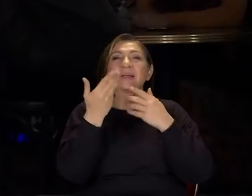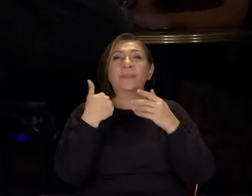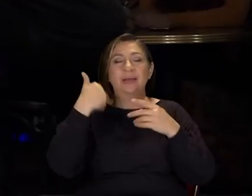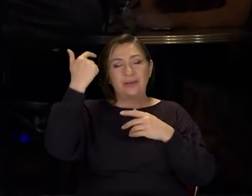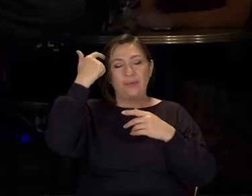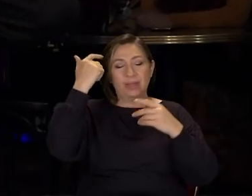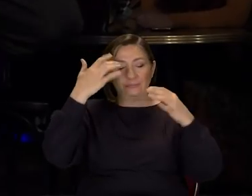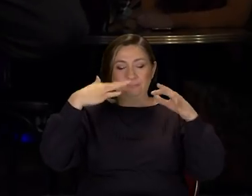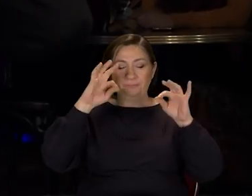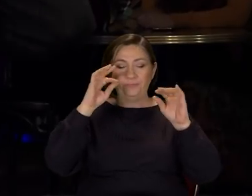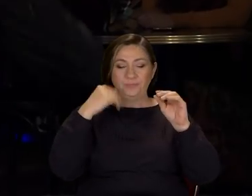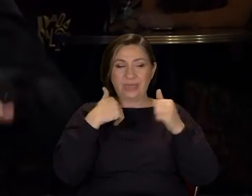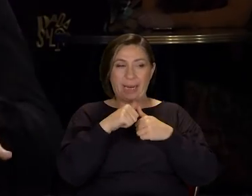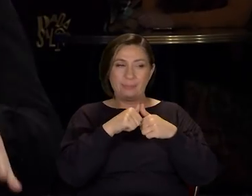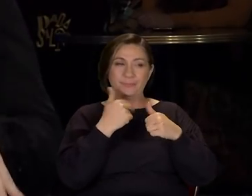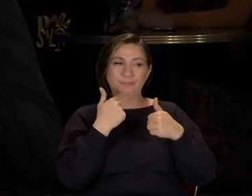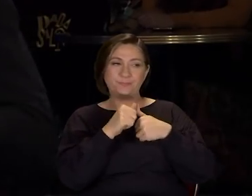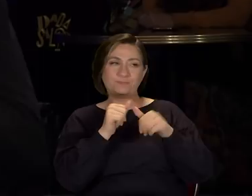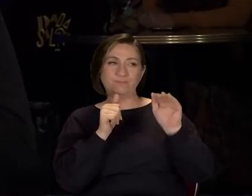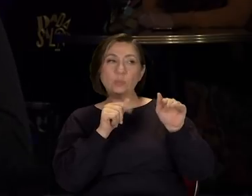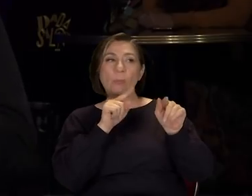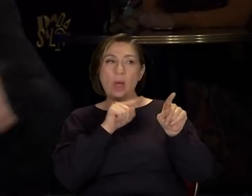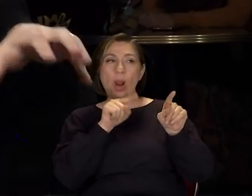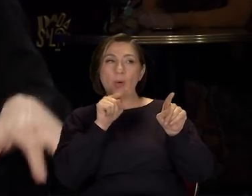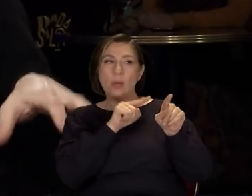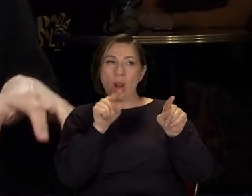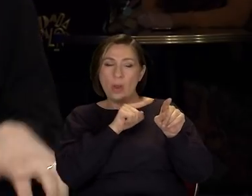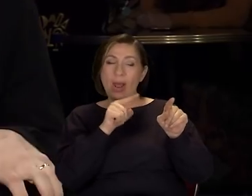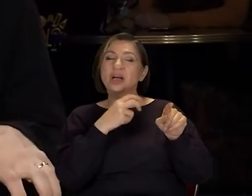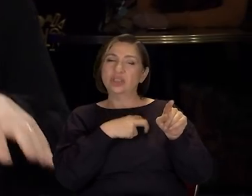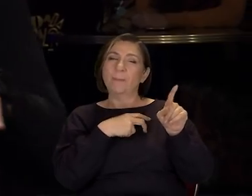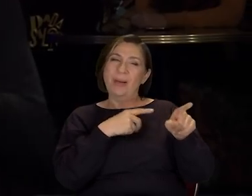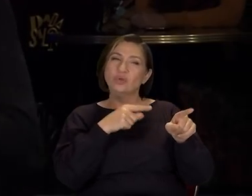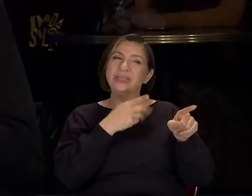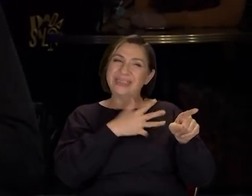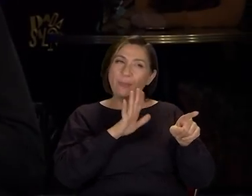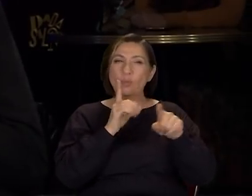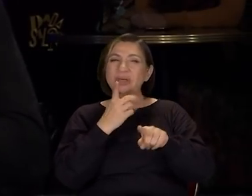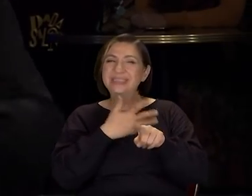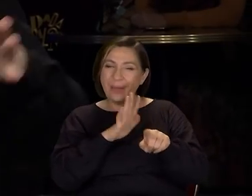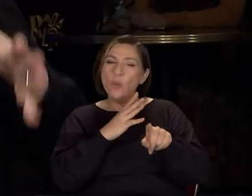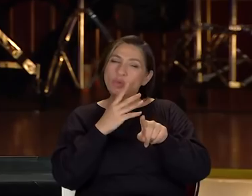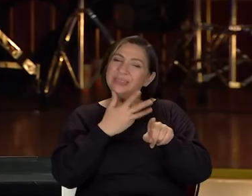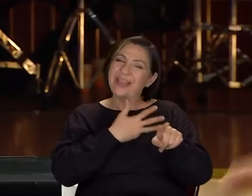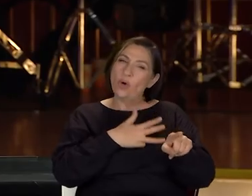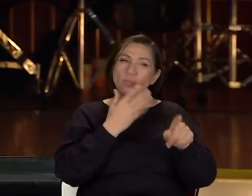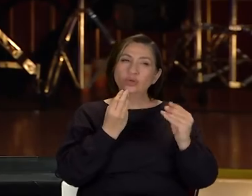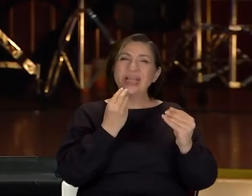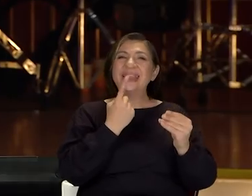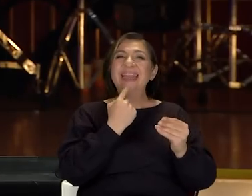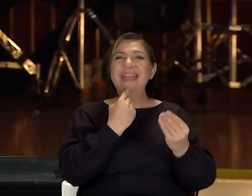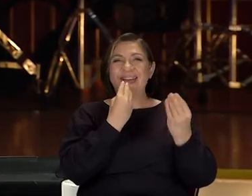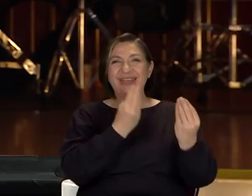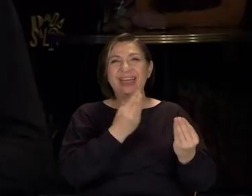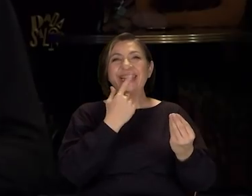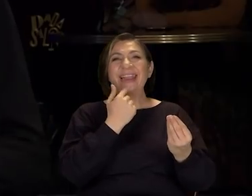kafamda kuruyorum. Şimdi karıma diyeceğim ki böyle. Aşkım bak şunları sevmiyorum, bunları sevmiyorum. Gayet de güzel bir dille